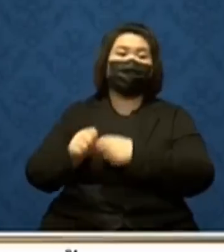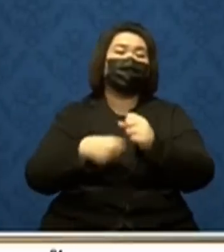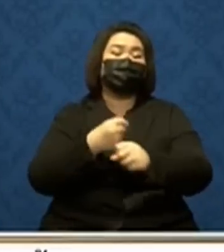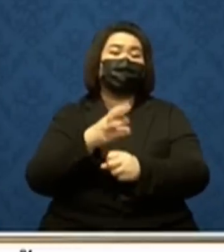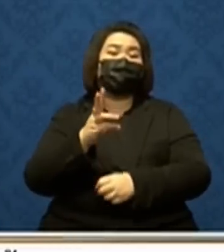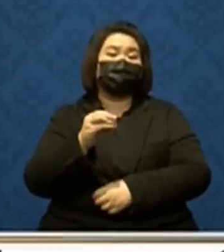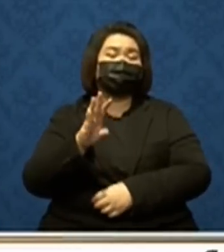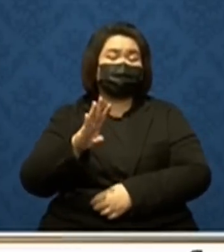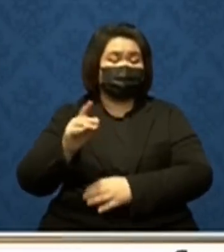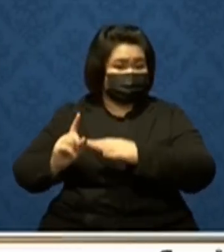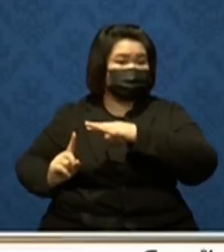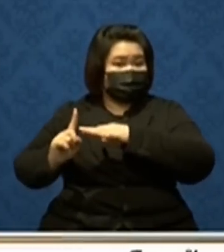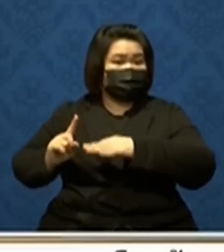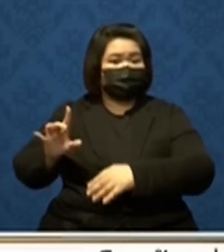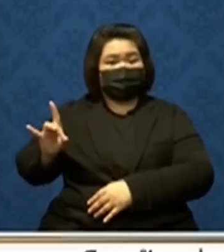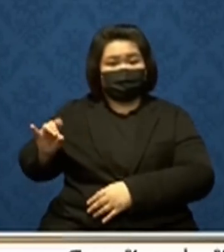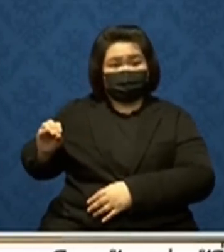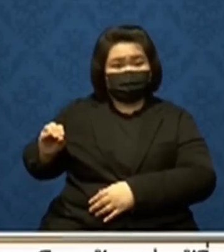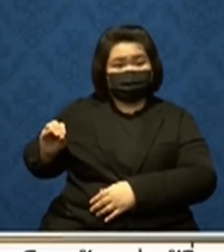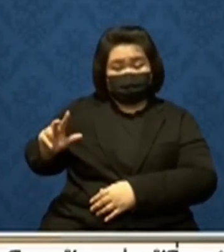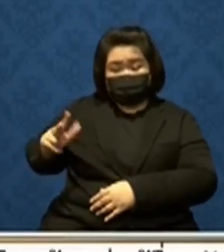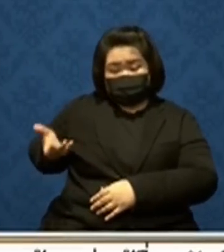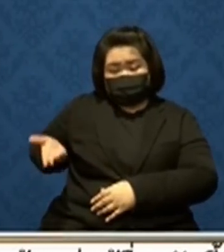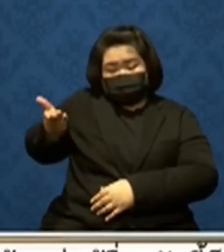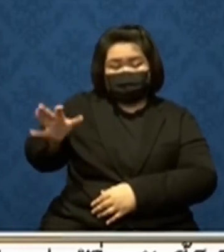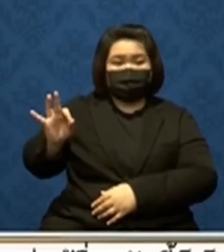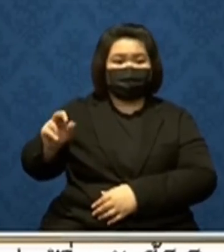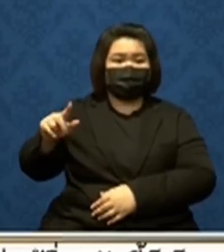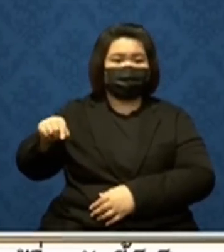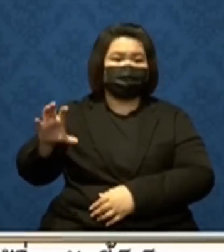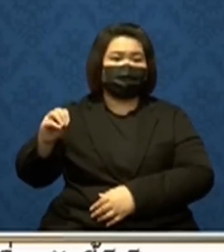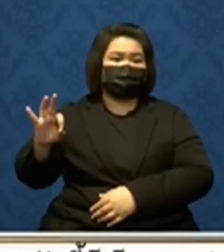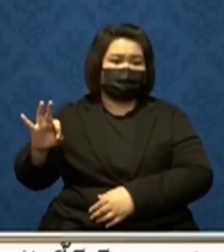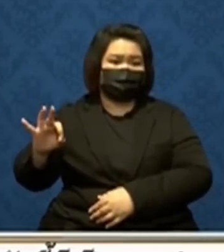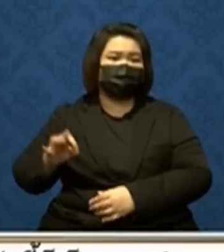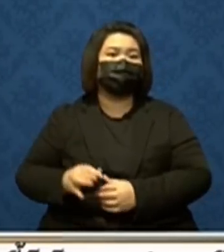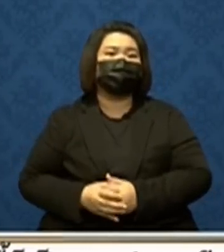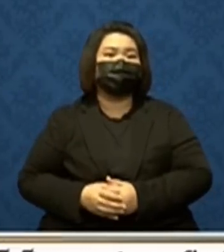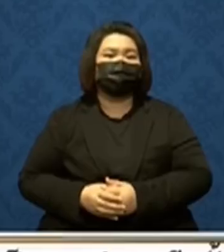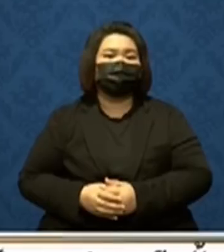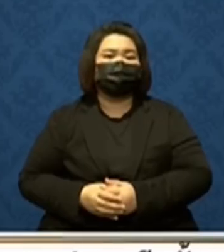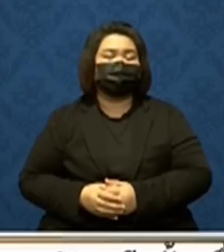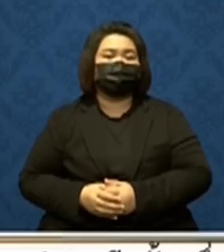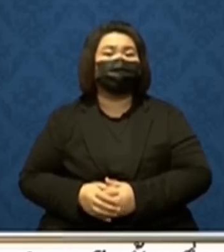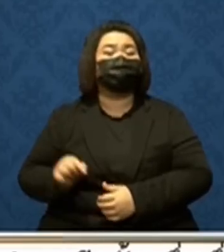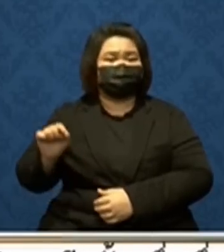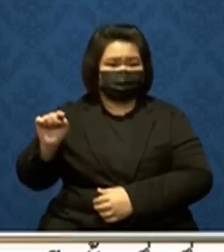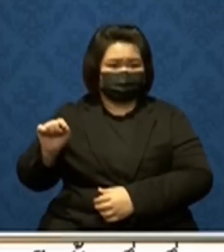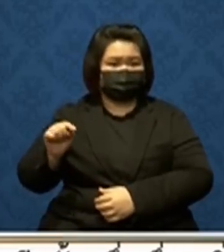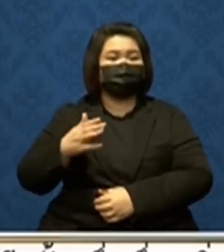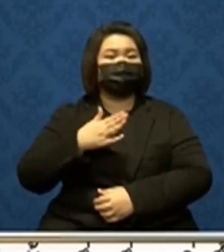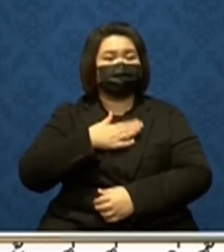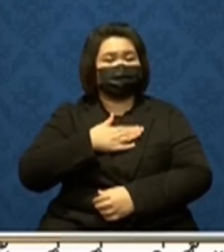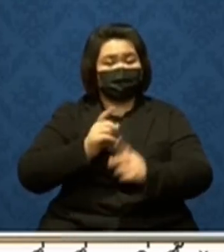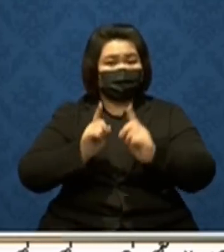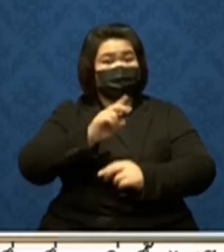กันแต่ได้สูงจาก 83ไปเป็น93.5 9คะแนนครับและนี่คือสิ่งที่ผมไม่ได้